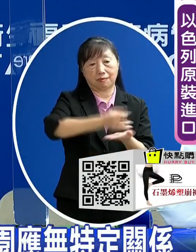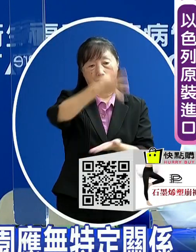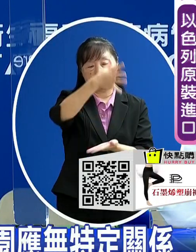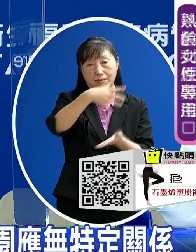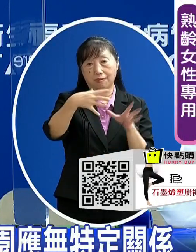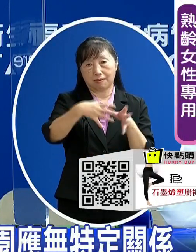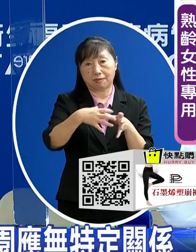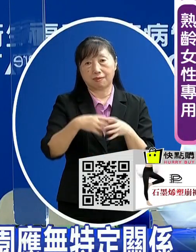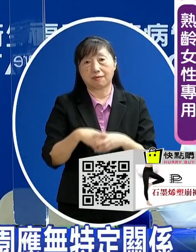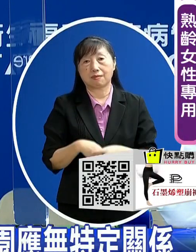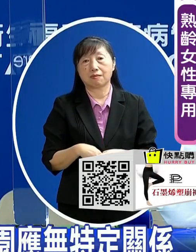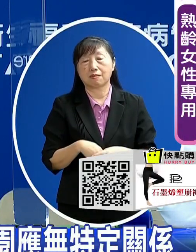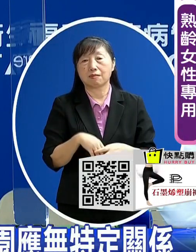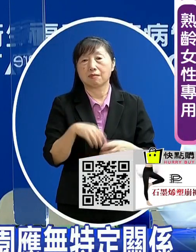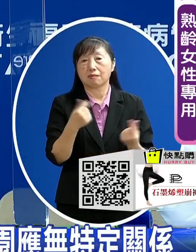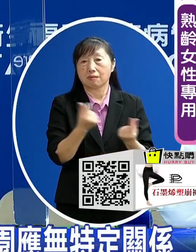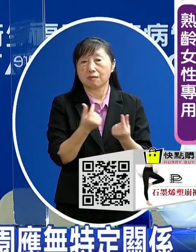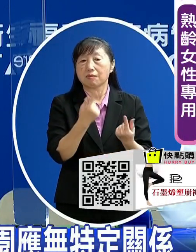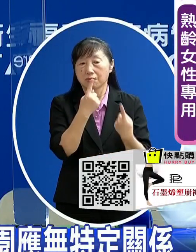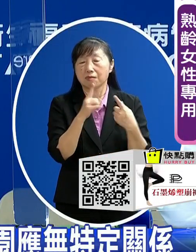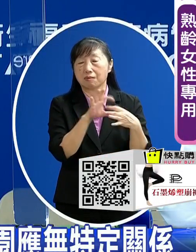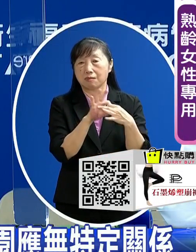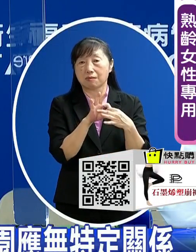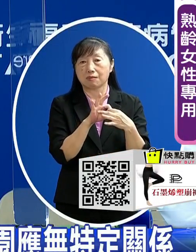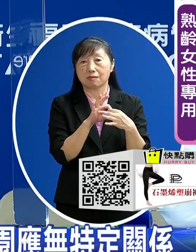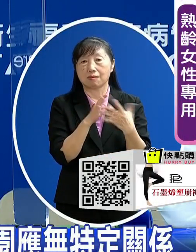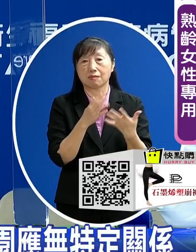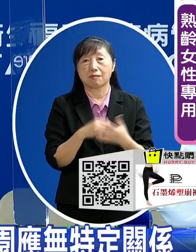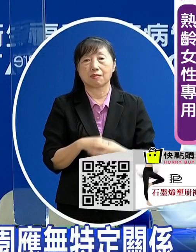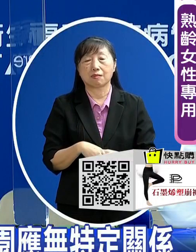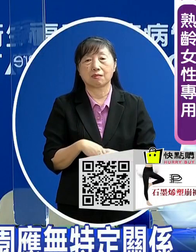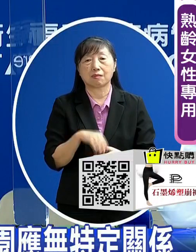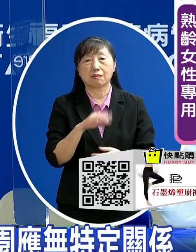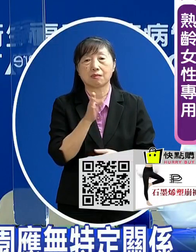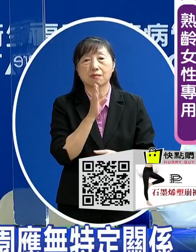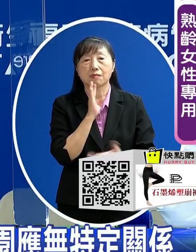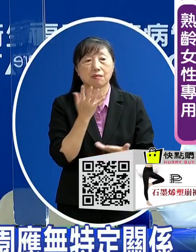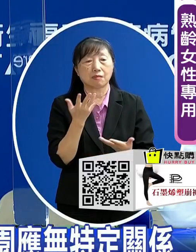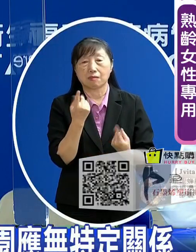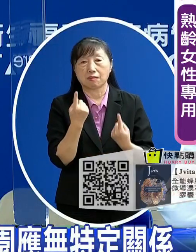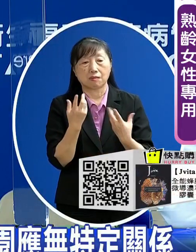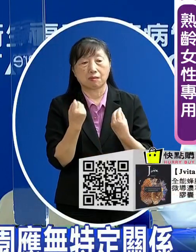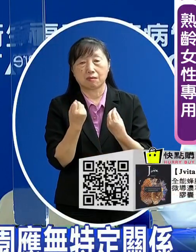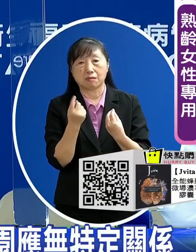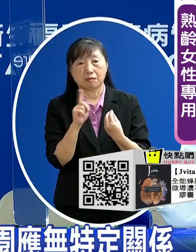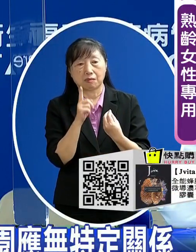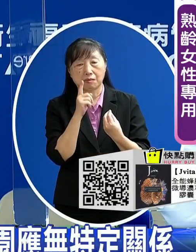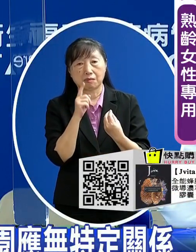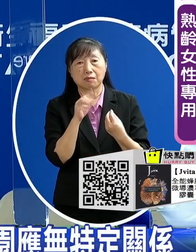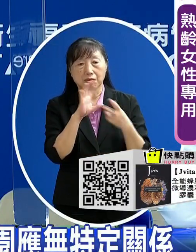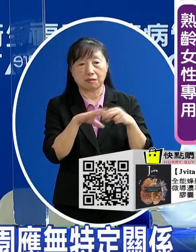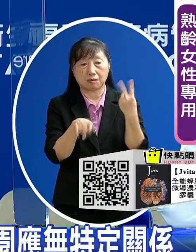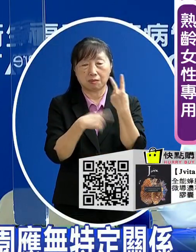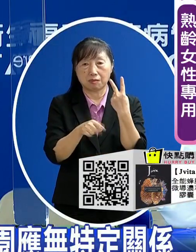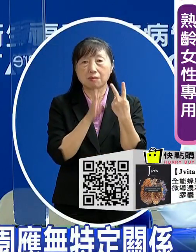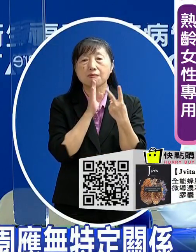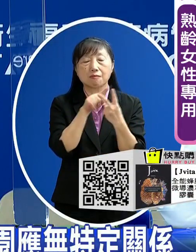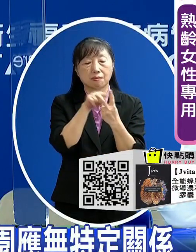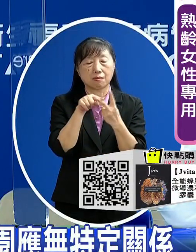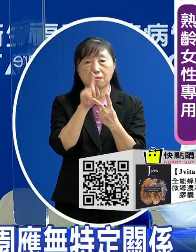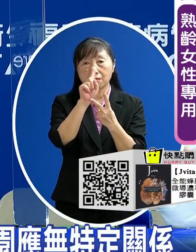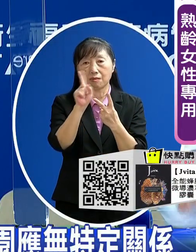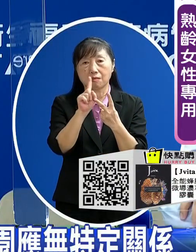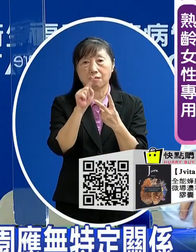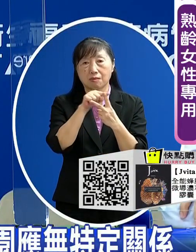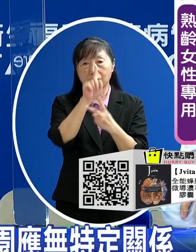两个看起来离得比较远哈，那似乎没有一个特定的关系。好，那这两位是有一位哈被